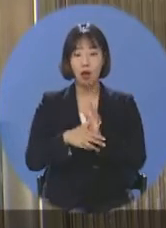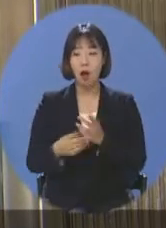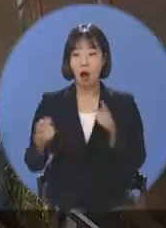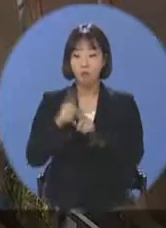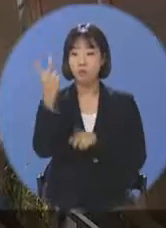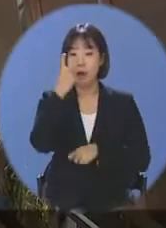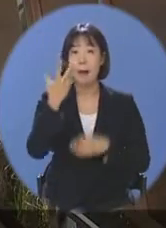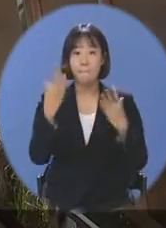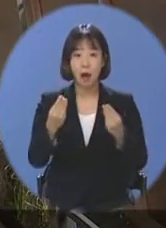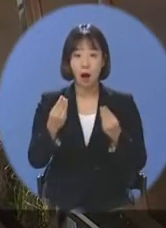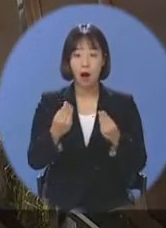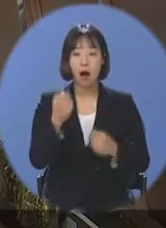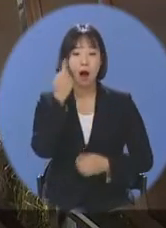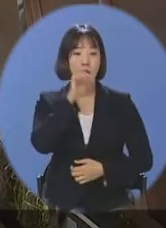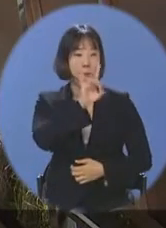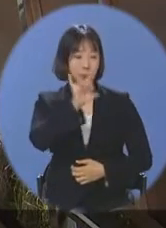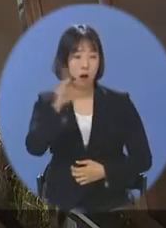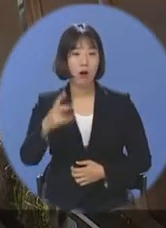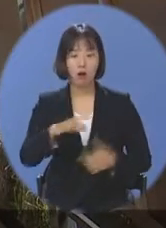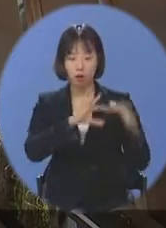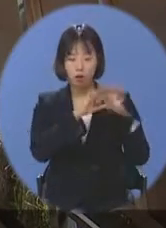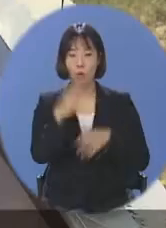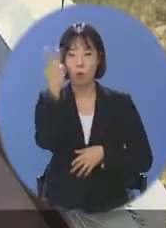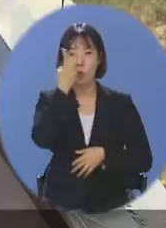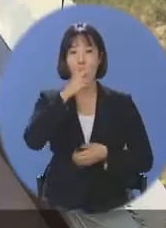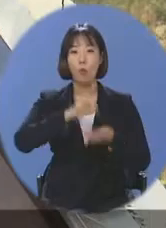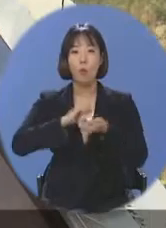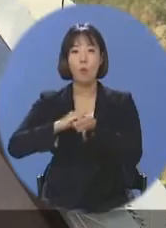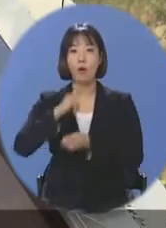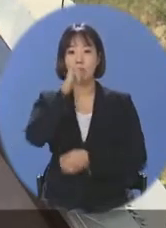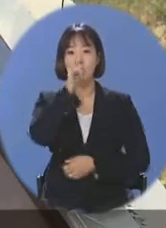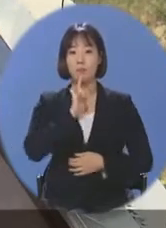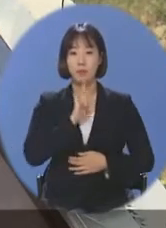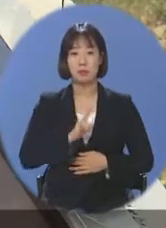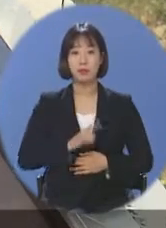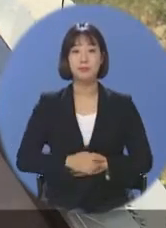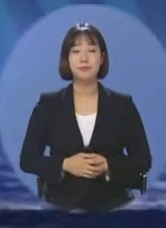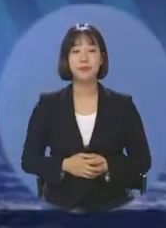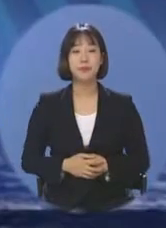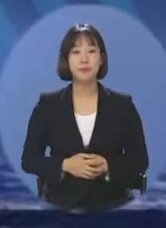했으며 한 달에 한 번 정기 점검을 진행해왔다고 밝혔습니다.